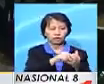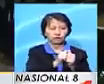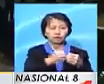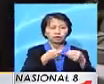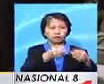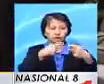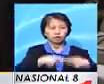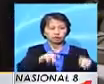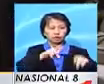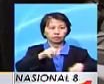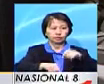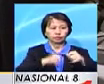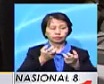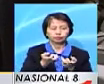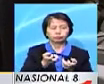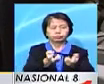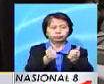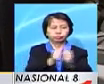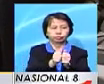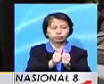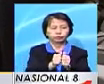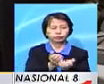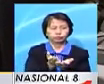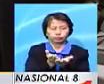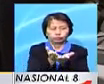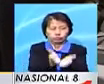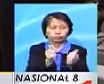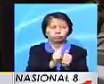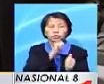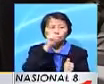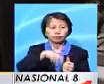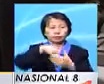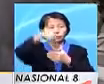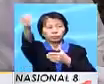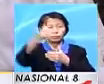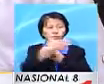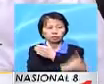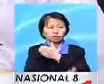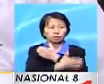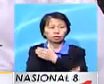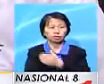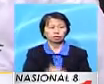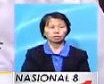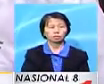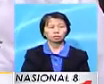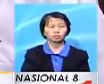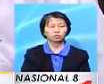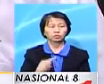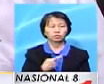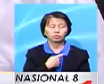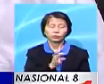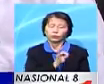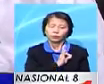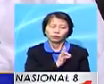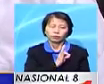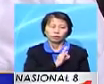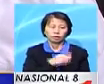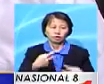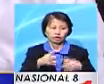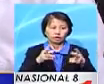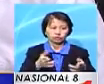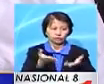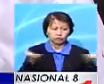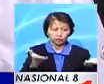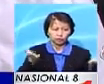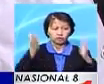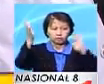memberi peluang pelumba jet ski negara ini beraksi tanpa perlu keluar negara. We're really excited to be launching here in Malaysia as